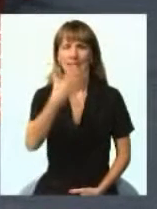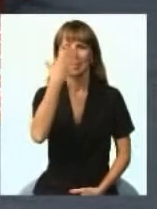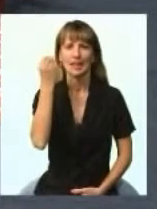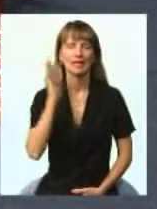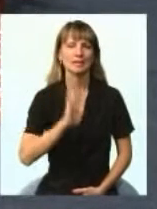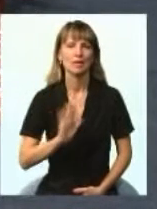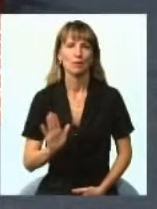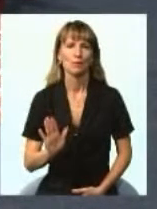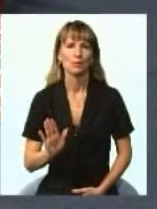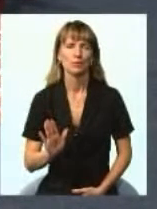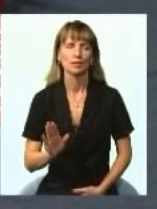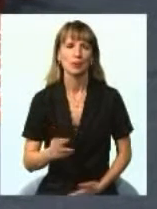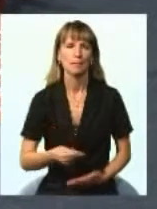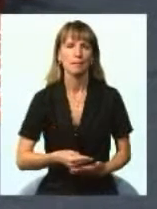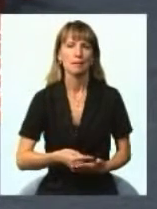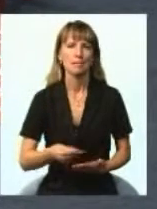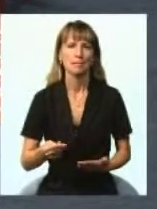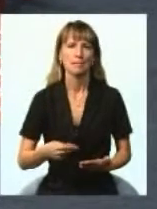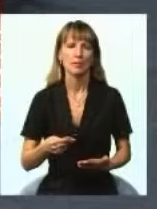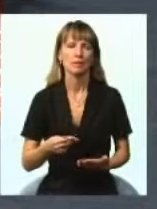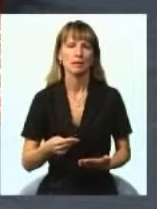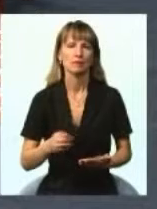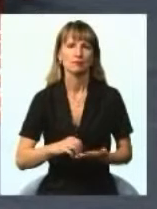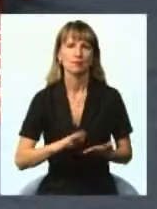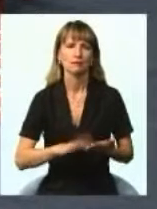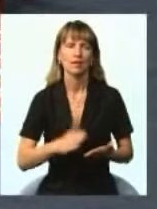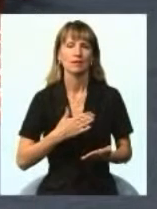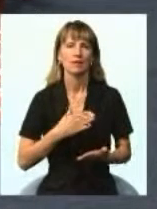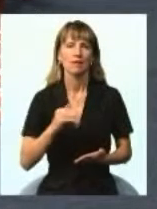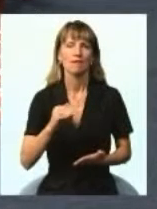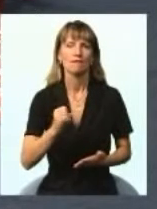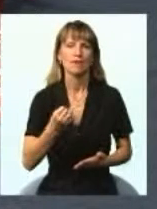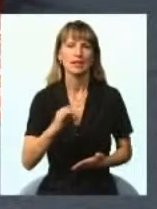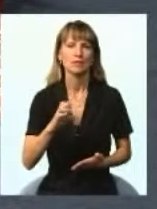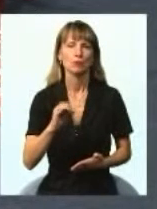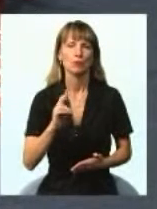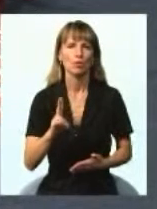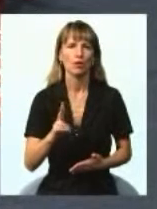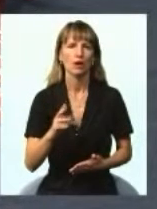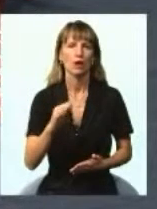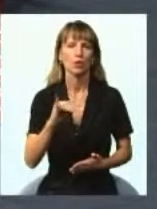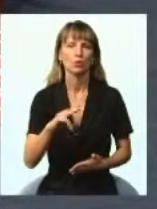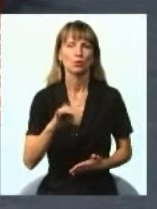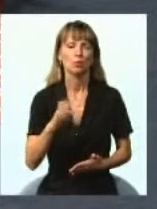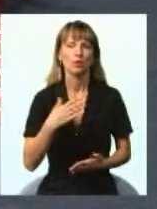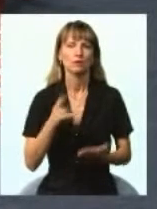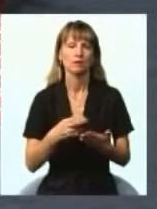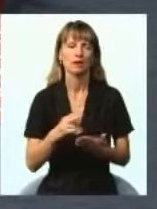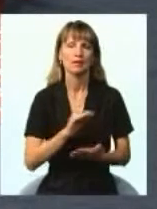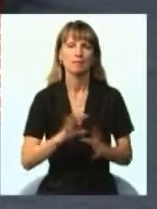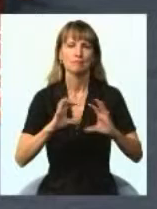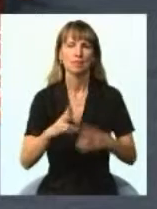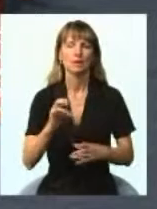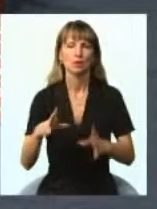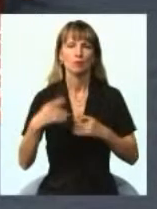забудьте підписатися у наш Facebook і YouTube. Наші сторінки називаються «Дитячий світ» на Суспільному